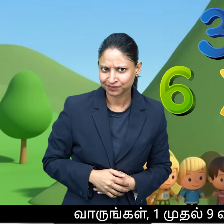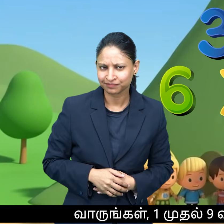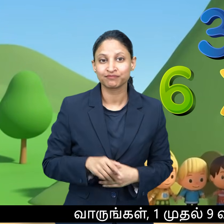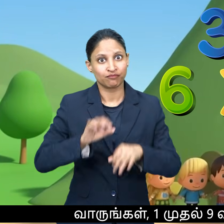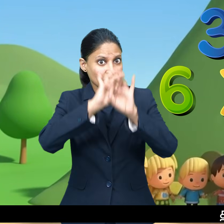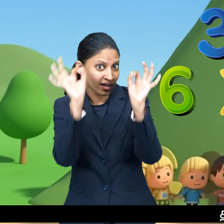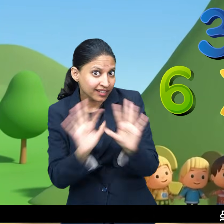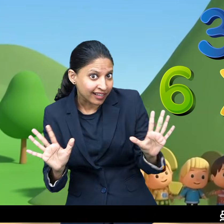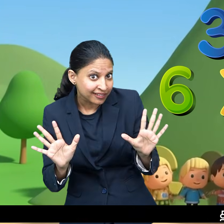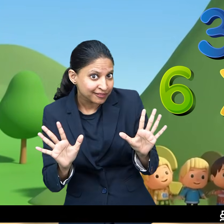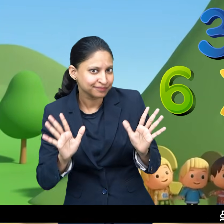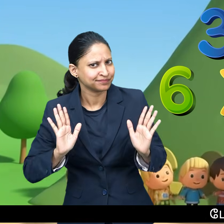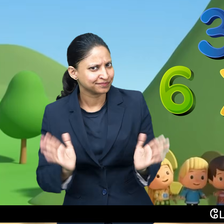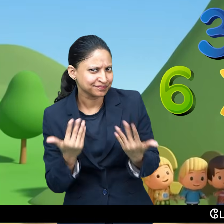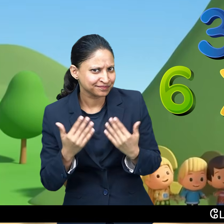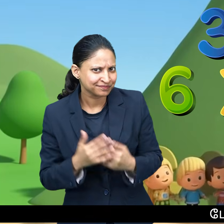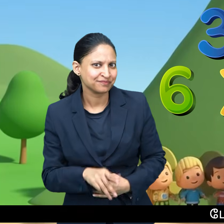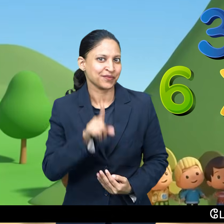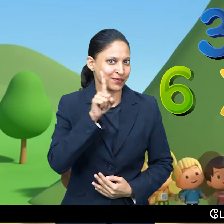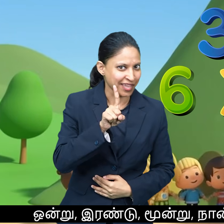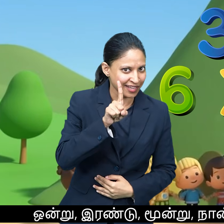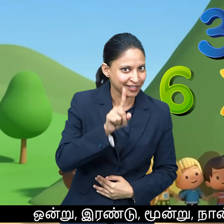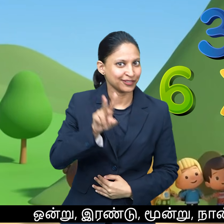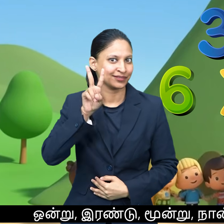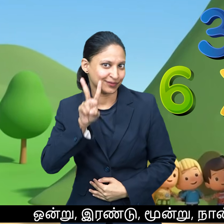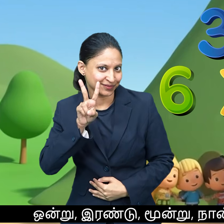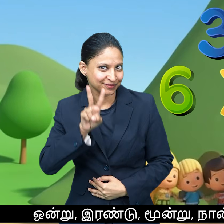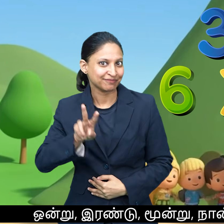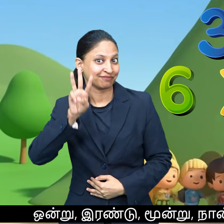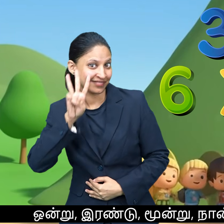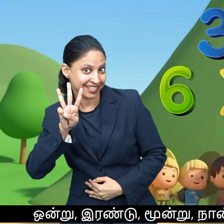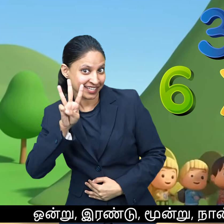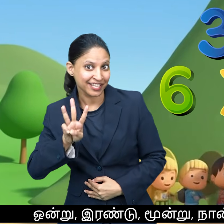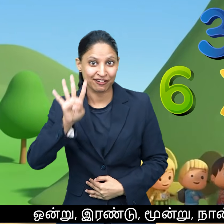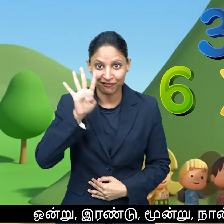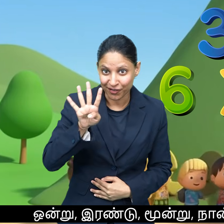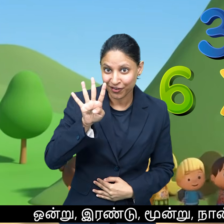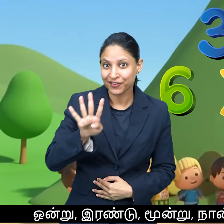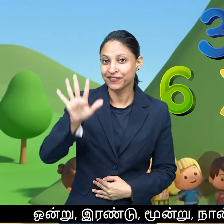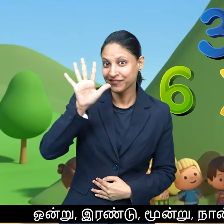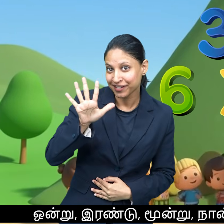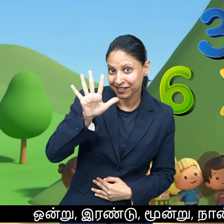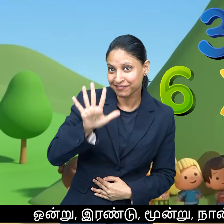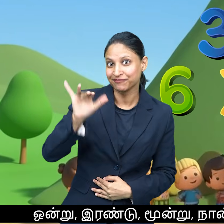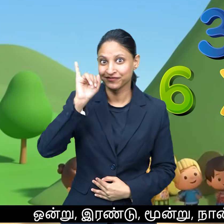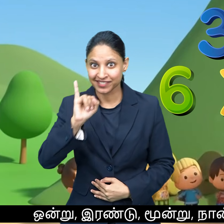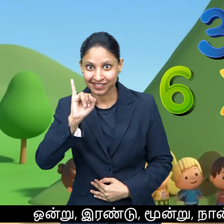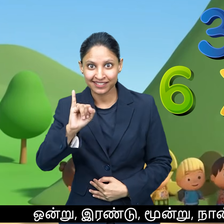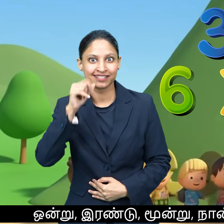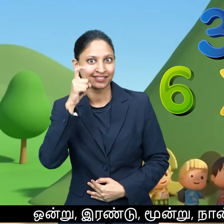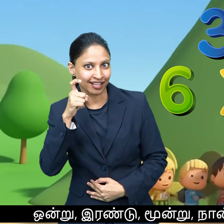எண்ணுவோம். தயாரா? போகலாம். 1, 2, 3, 4,